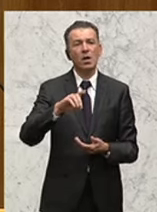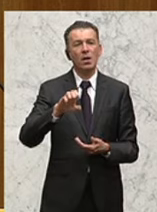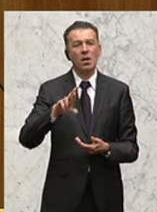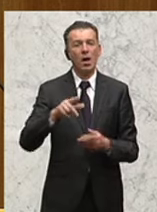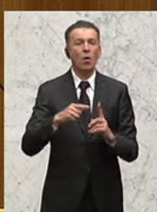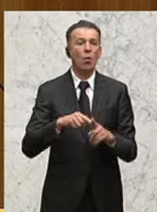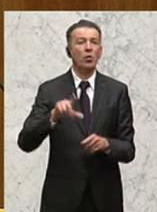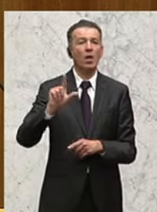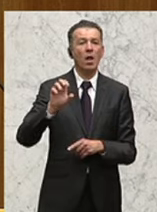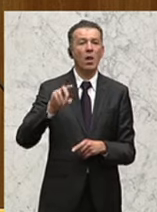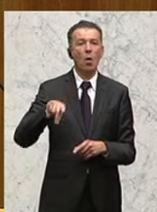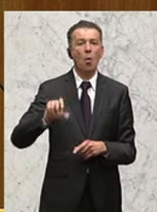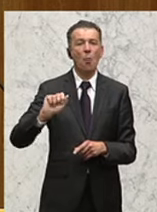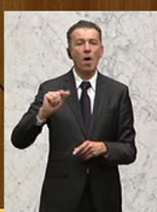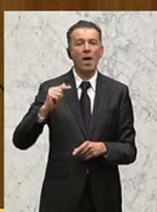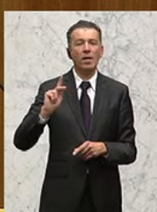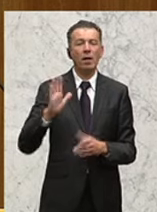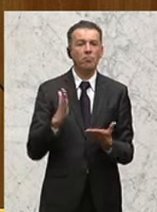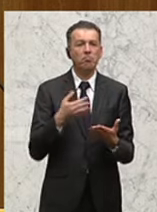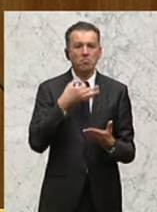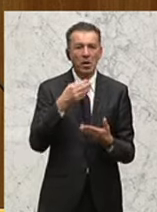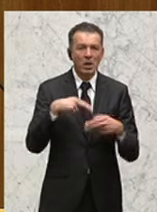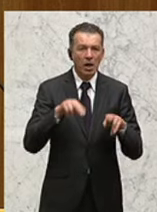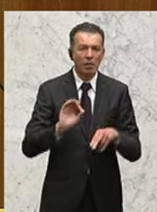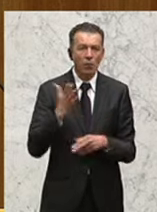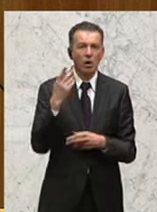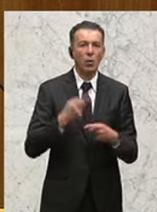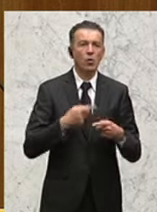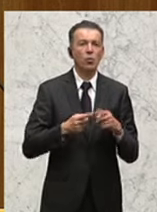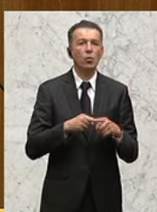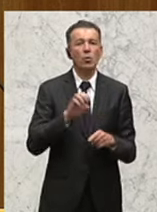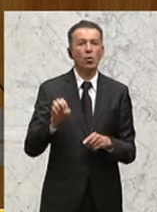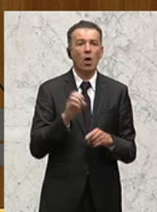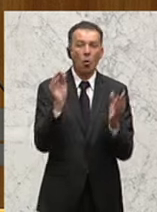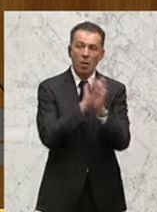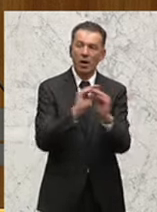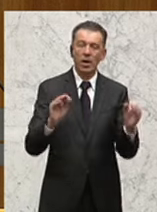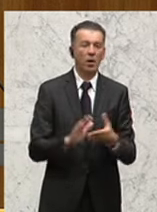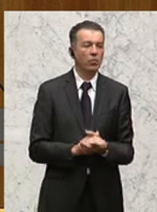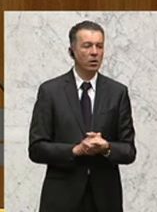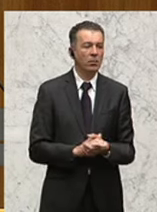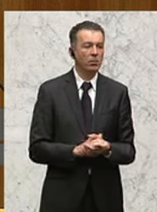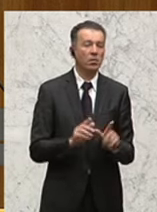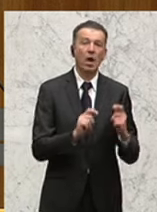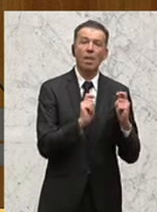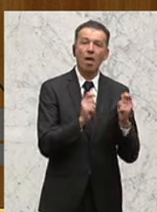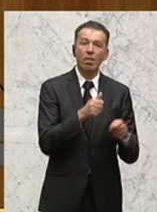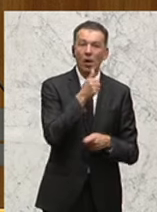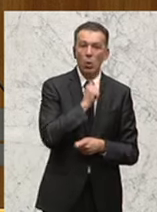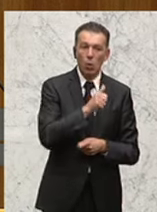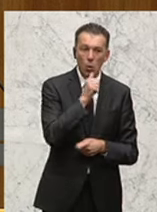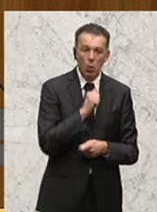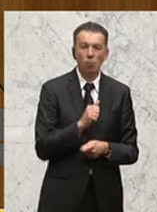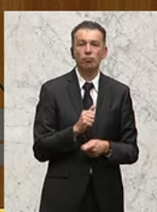Der im Prinzip das Rederecht hier im Plenum für die Aktuellen Stunden und für die Europaerklärungen vorgesehen hätte. Es hat den Antrag der Grünen gegeben, wo